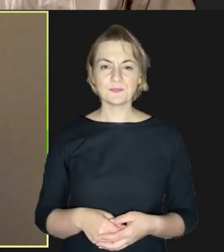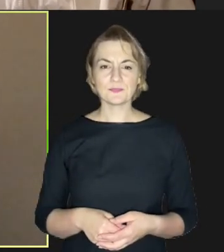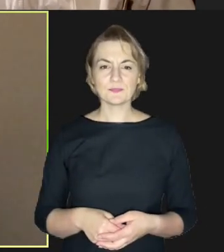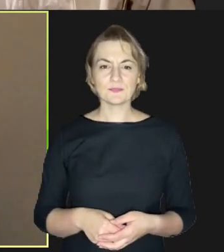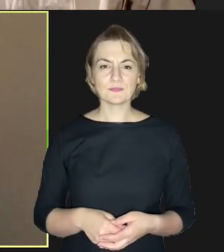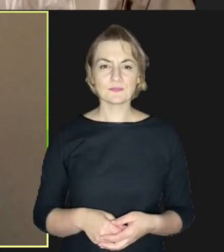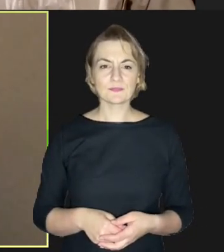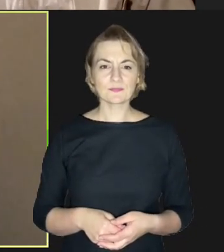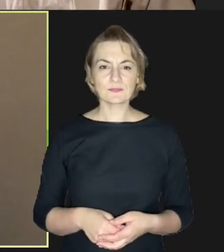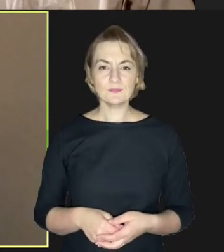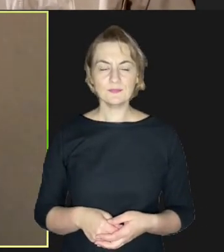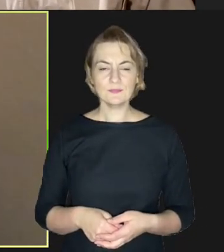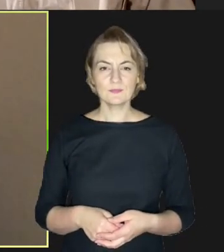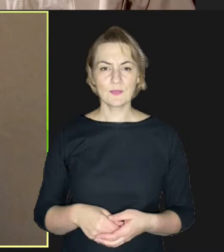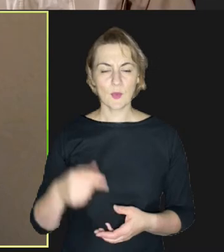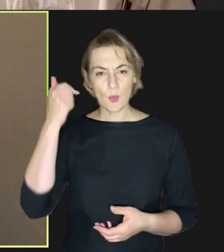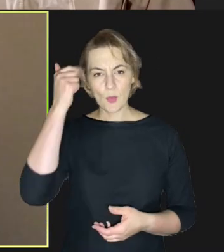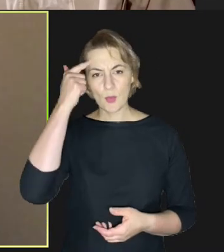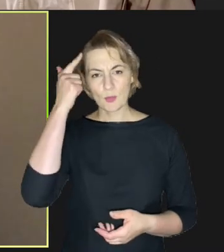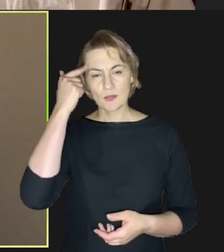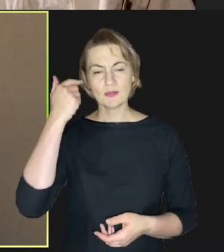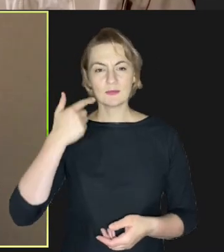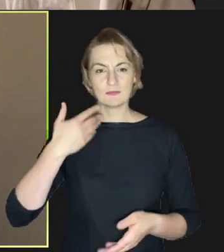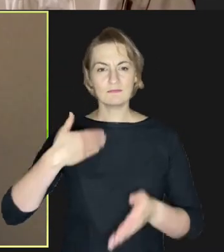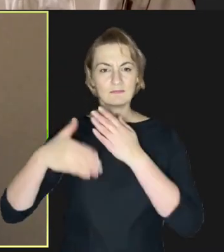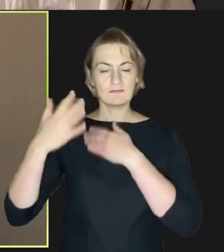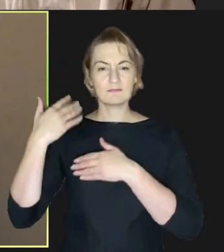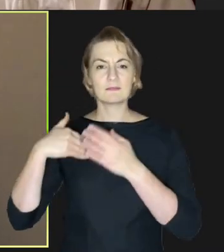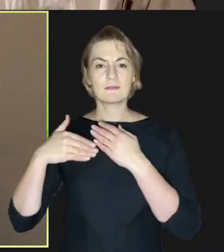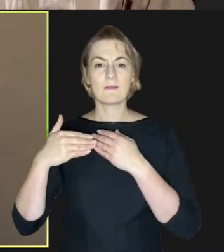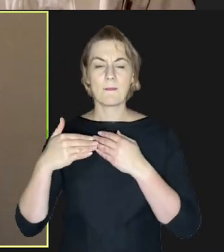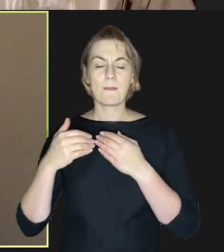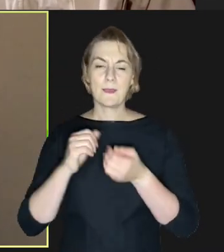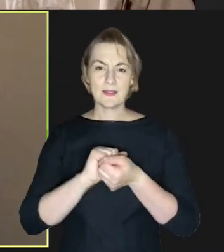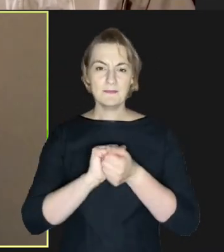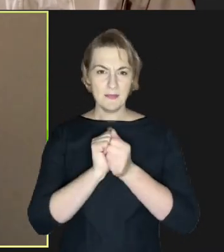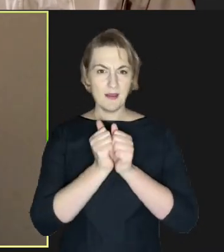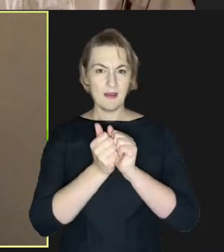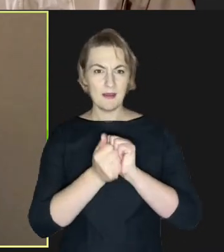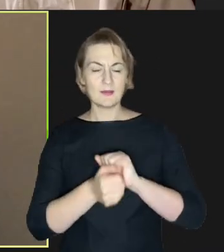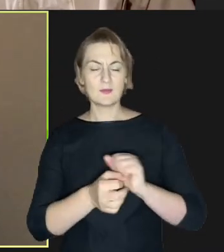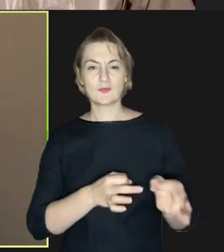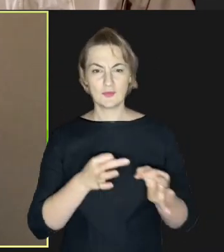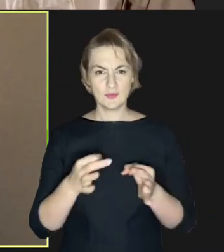umysł tego praczłowieka wyewoluował do takiego poziomu,